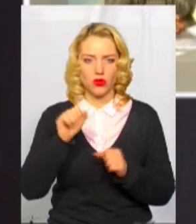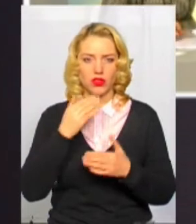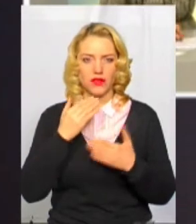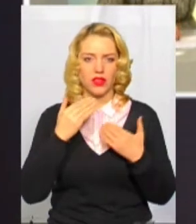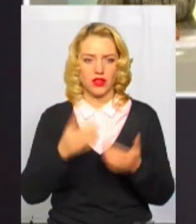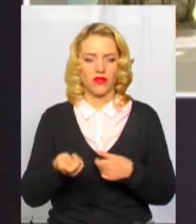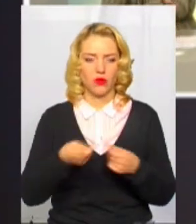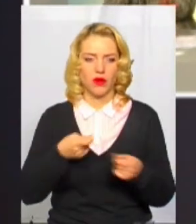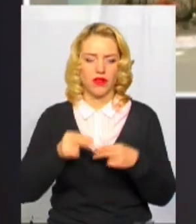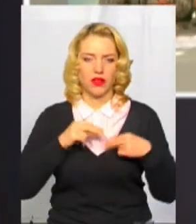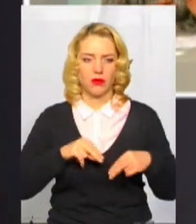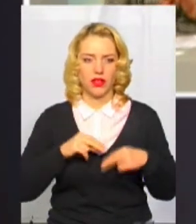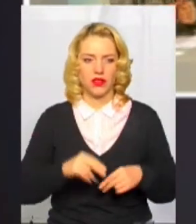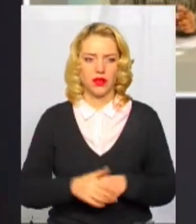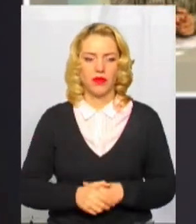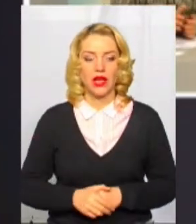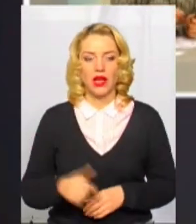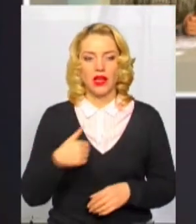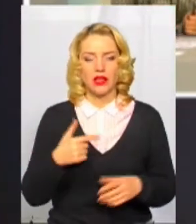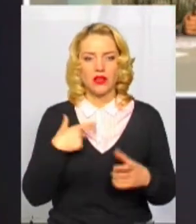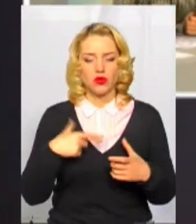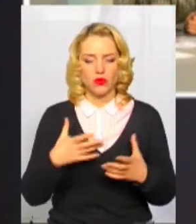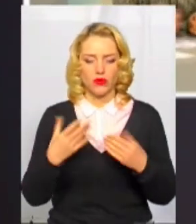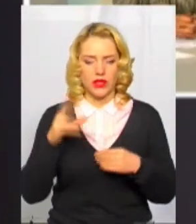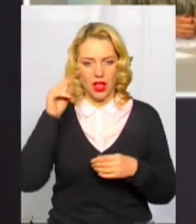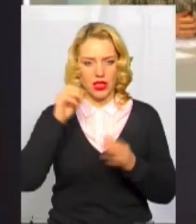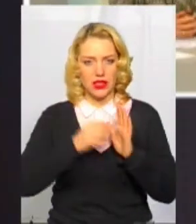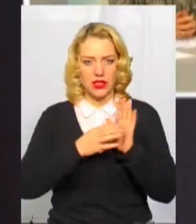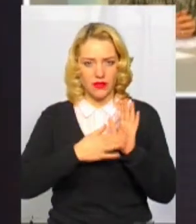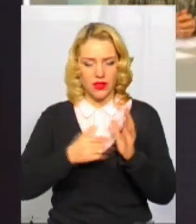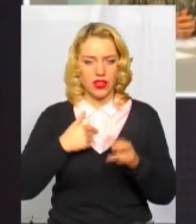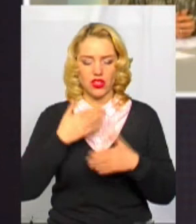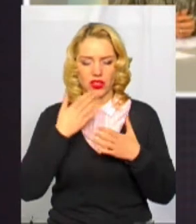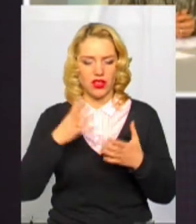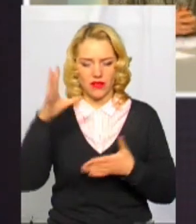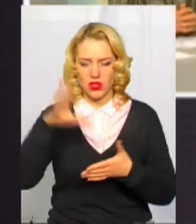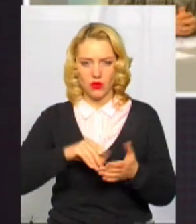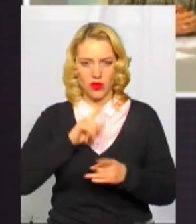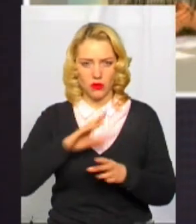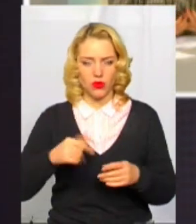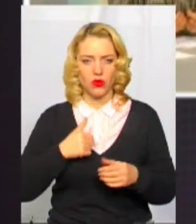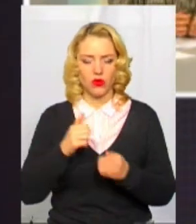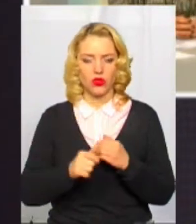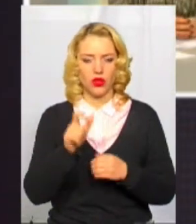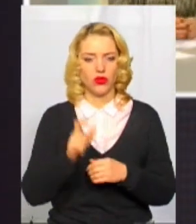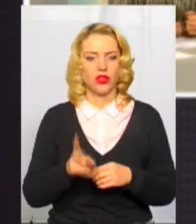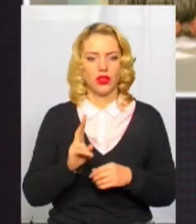думаю, роз'ясніть я нам. Так, з собою взяли цифри, я не буду їх зачитувати в цілому. Я думаю, що кожна людина,